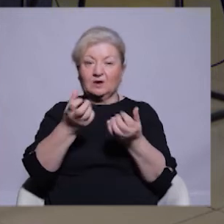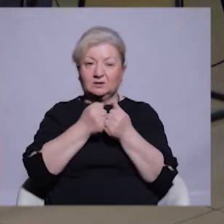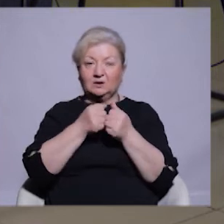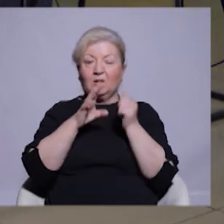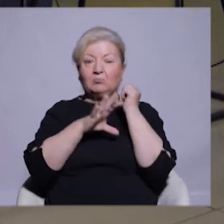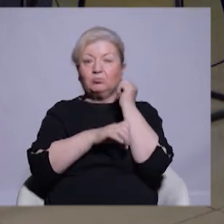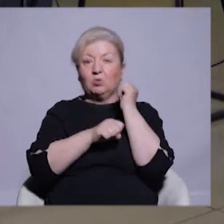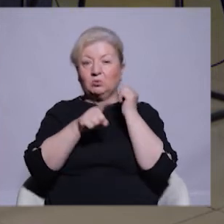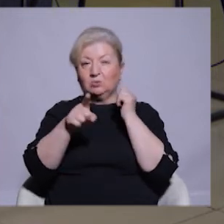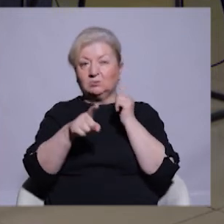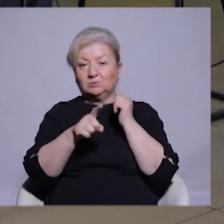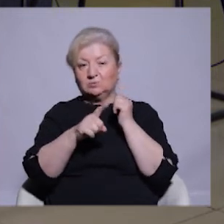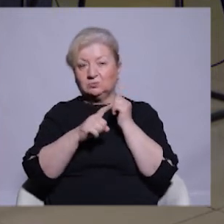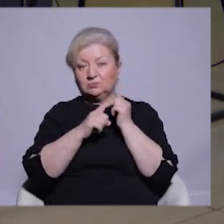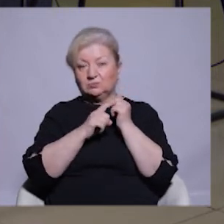ავიღოთ ჩვენ საბოლოო,